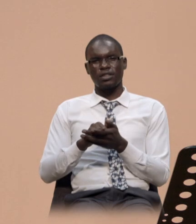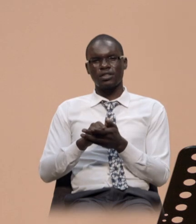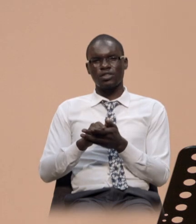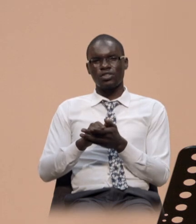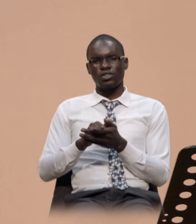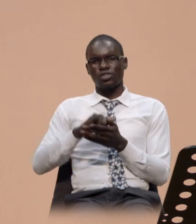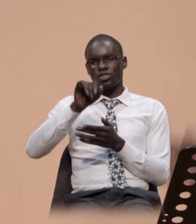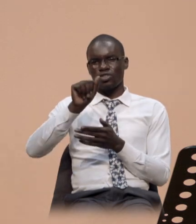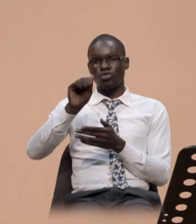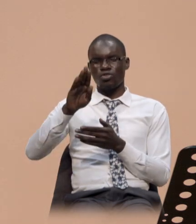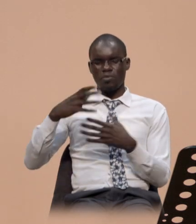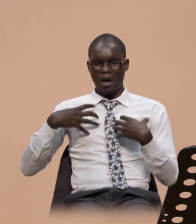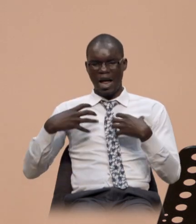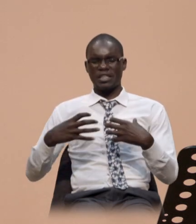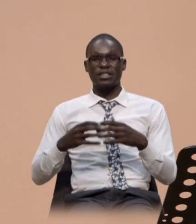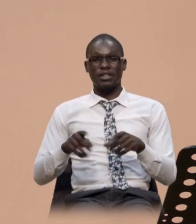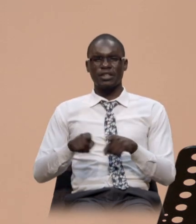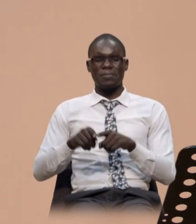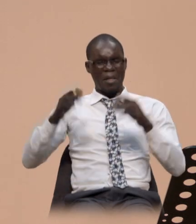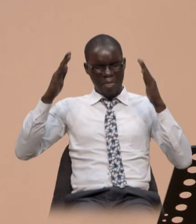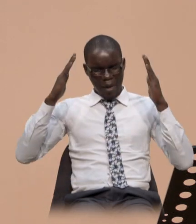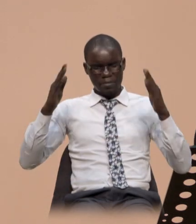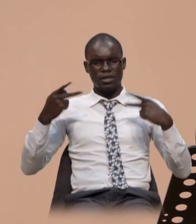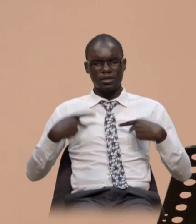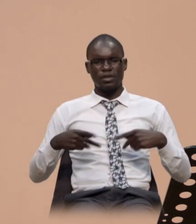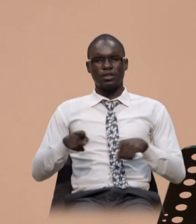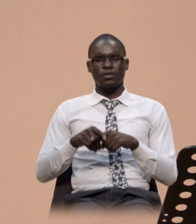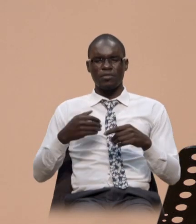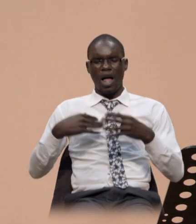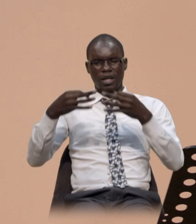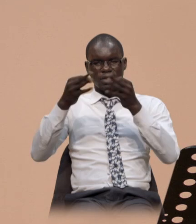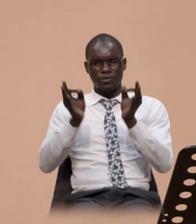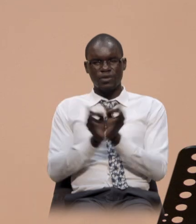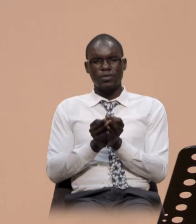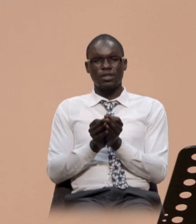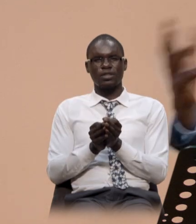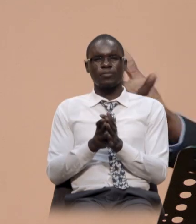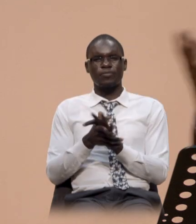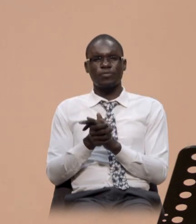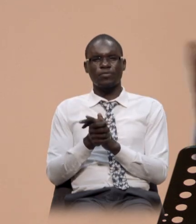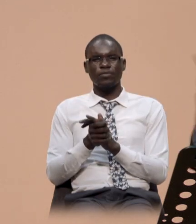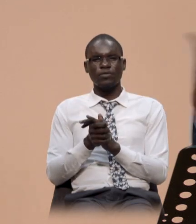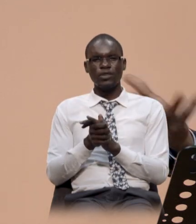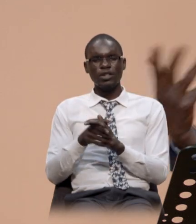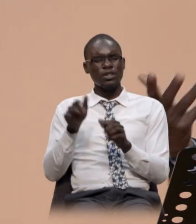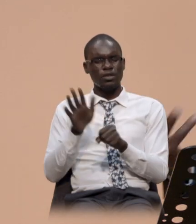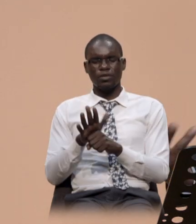tajiri. Ayubu alikuwa mtu mkubwa. Ayubu alikuwa na familia. Ayubu alikuwa na vitu, material things.